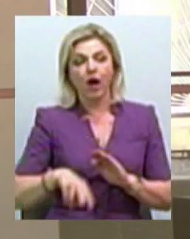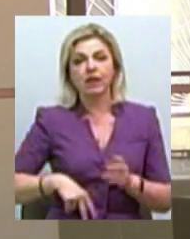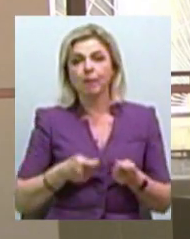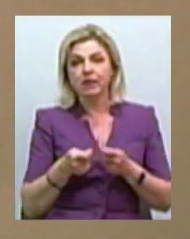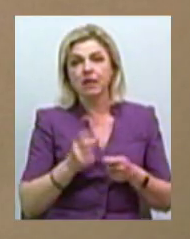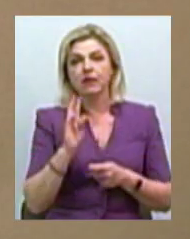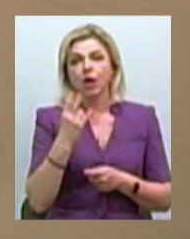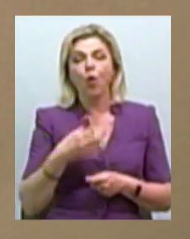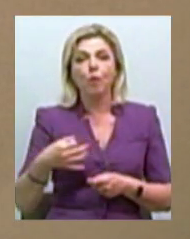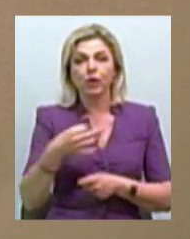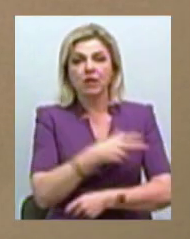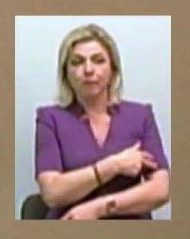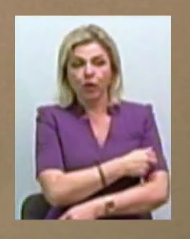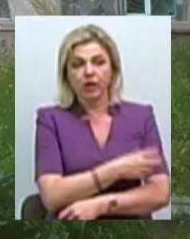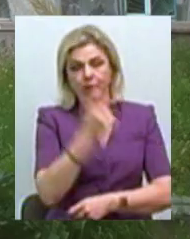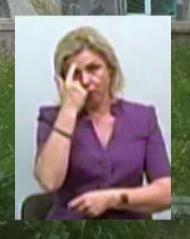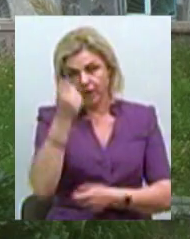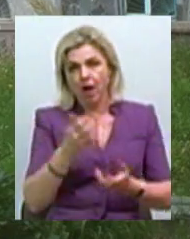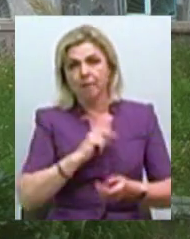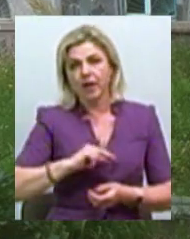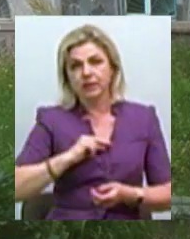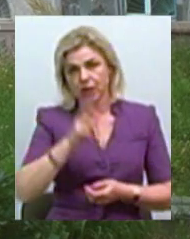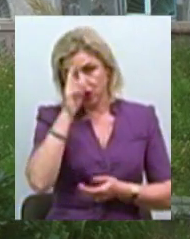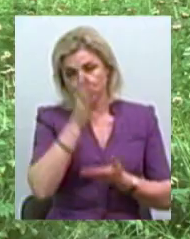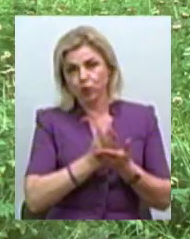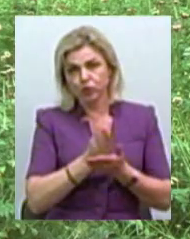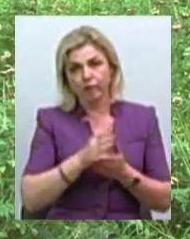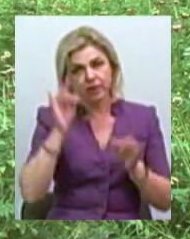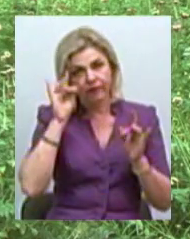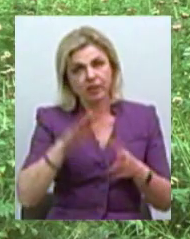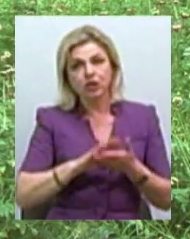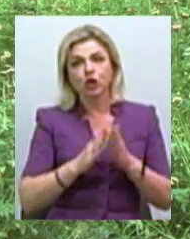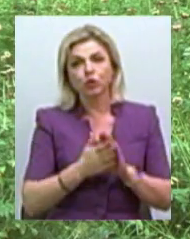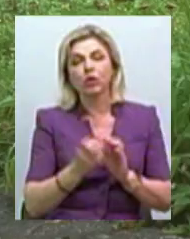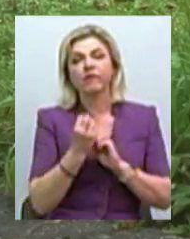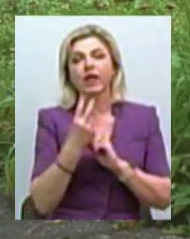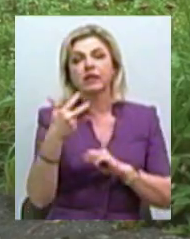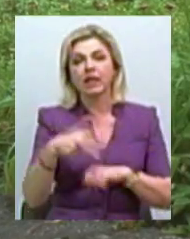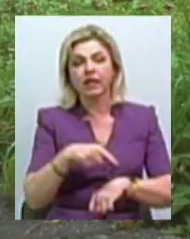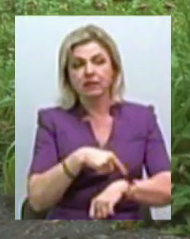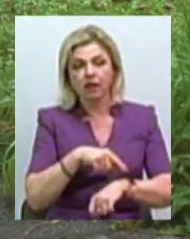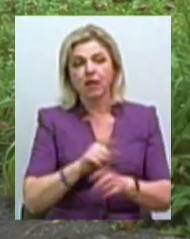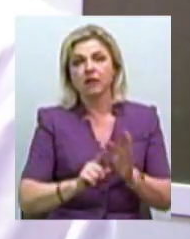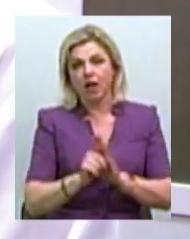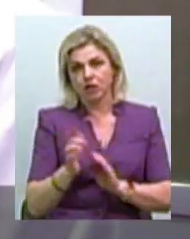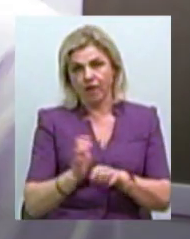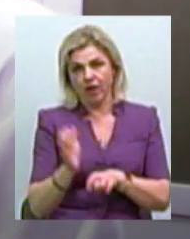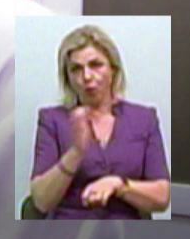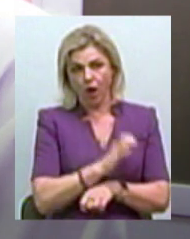обласної клінічної лікарні повідомили працівники Державної служби надзвичайних ситуацій. 12:30 розпочали евакуацію.